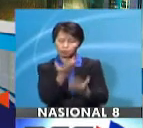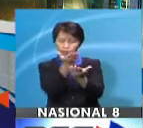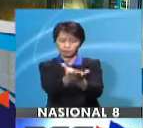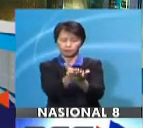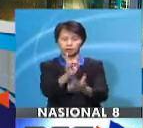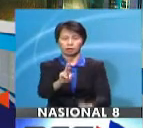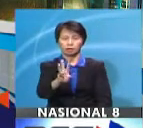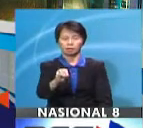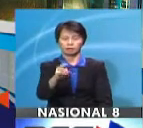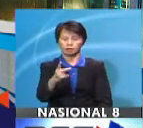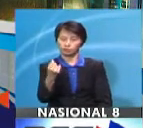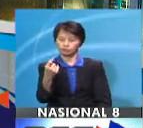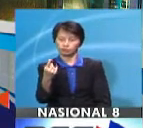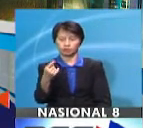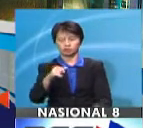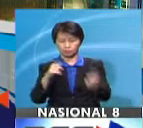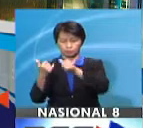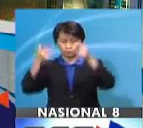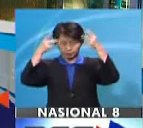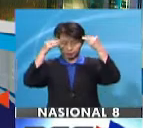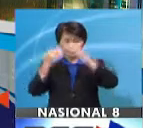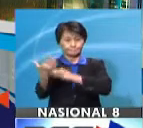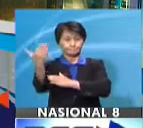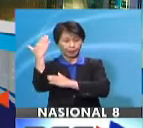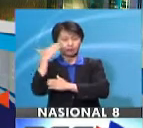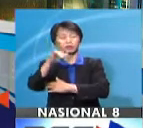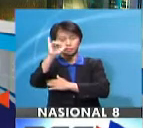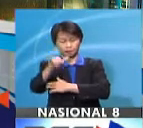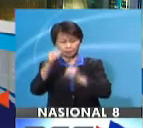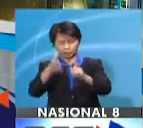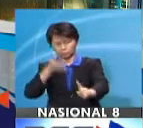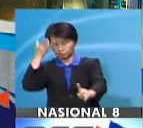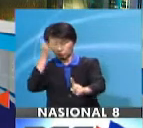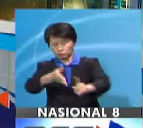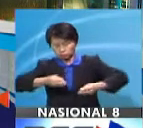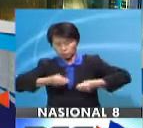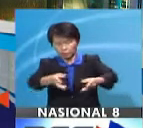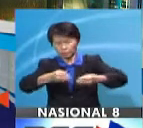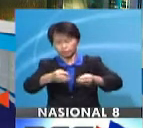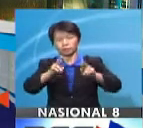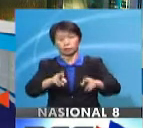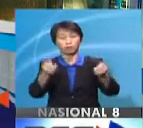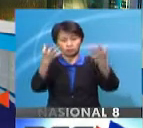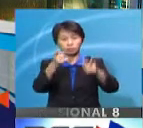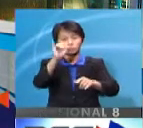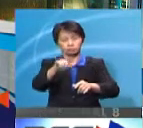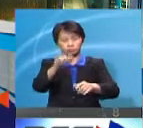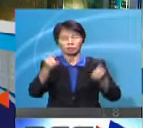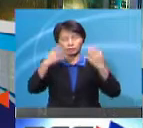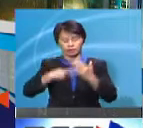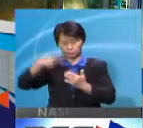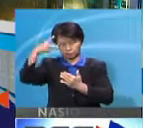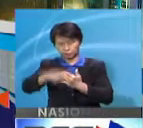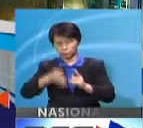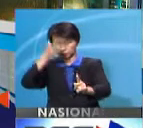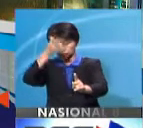RMK 11 oleh Perdana Menteri pagi tadi memang banyak menjurus ke arah mensejahterakan rakyat. Dan banyak program menjurus ke arah